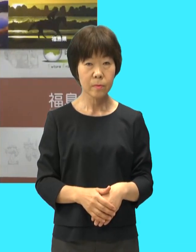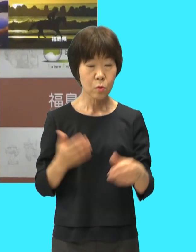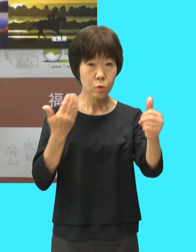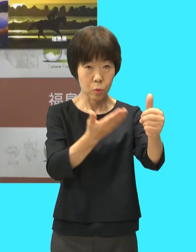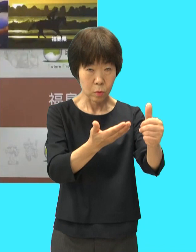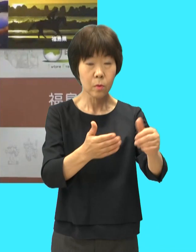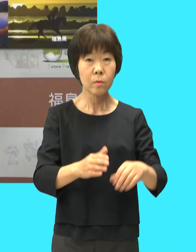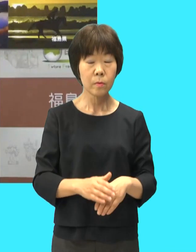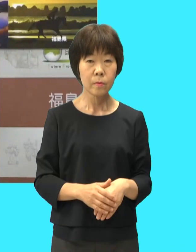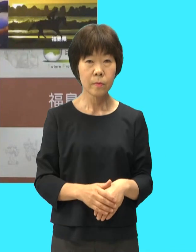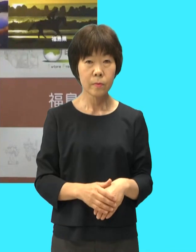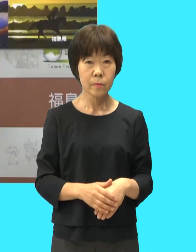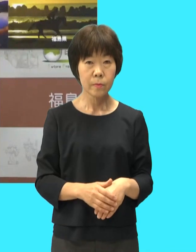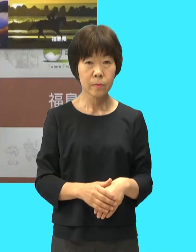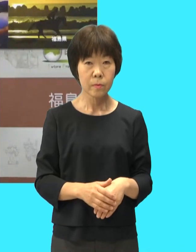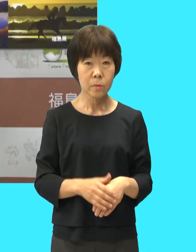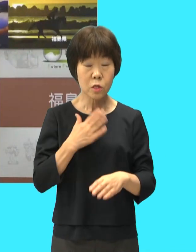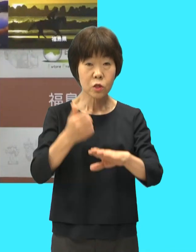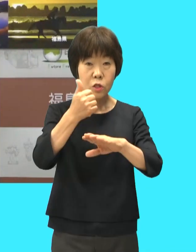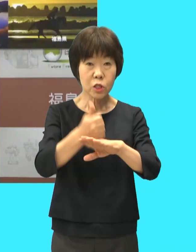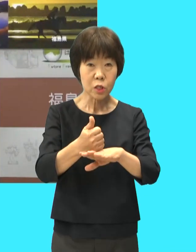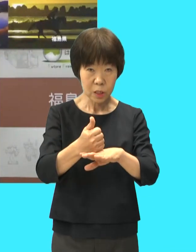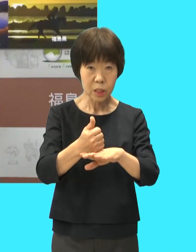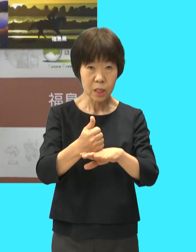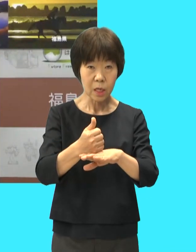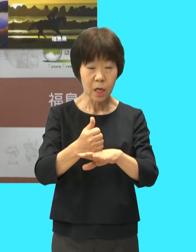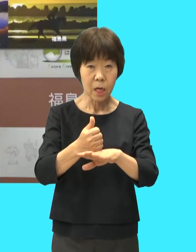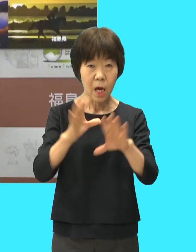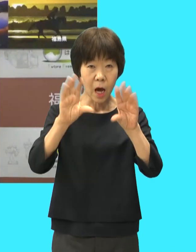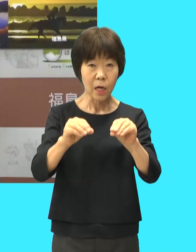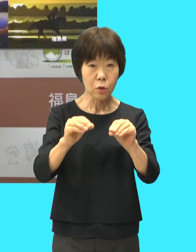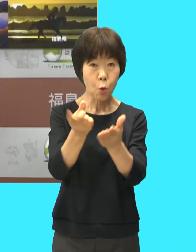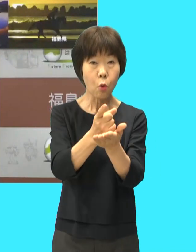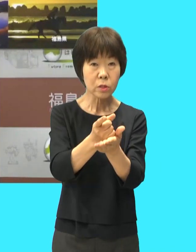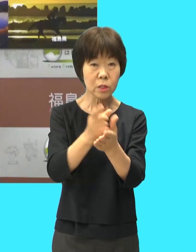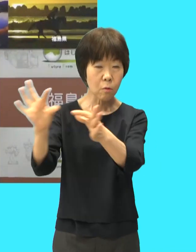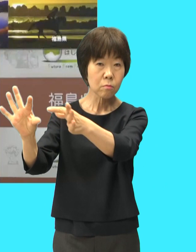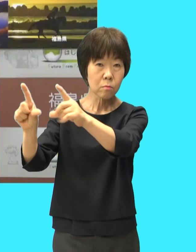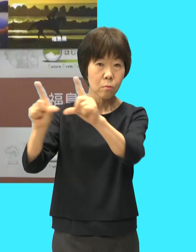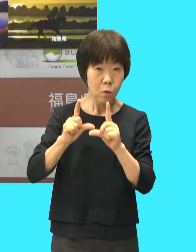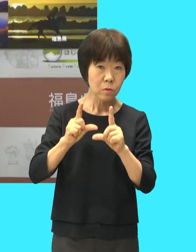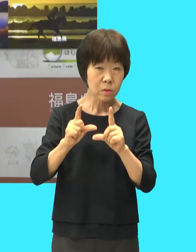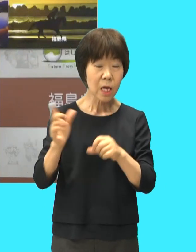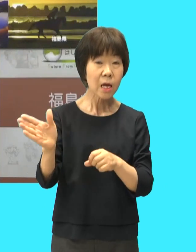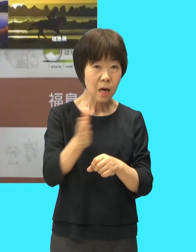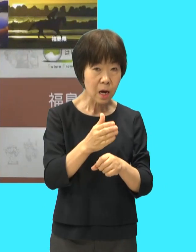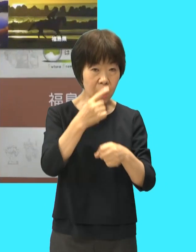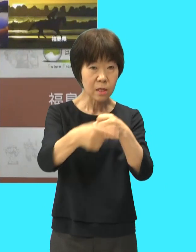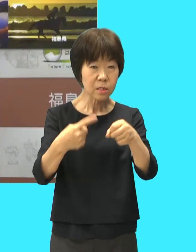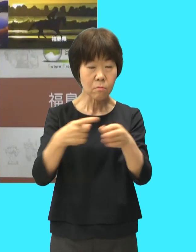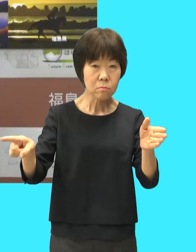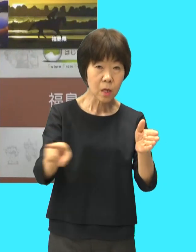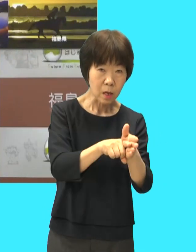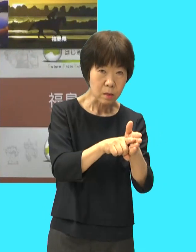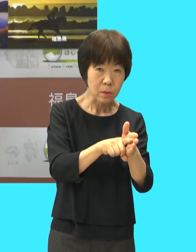パンッえどう内堀知事のもとに入るの方針伝えてから1年以上経つ中での訪問になるかと思いますがこのあたりの